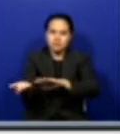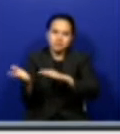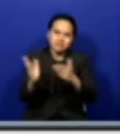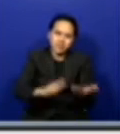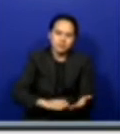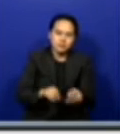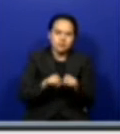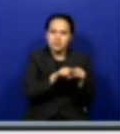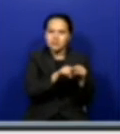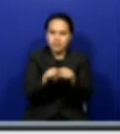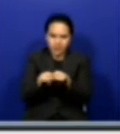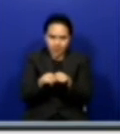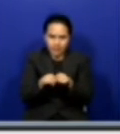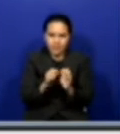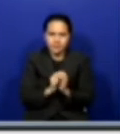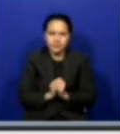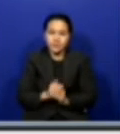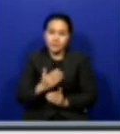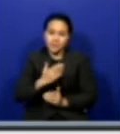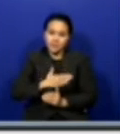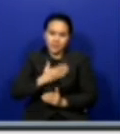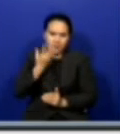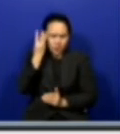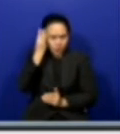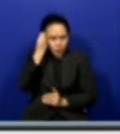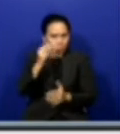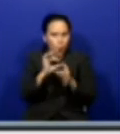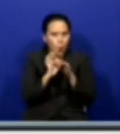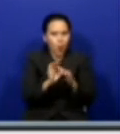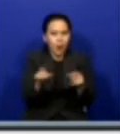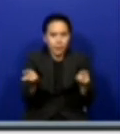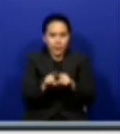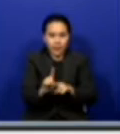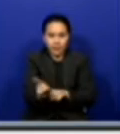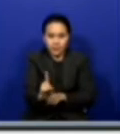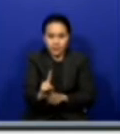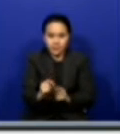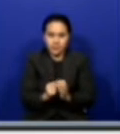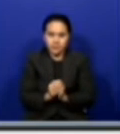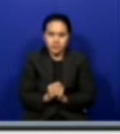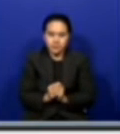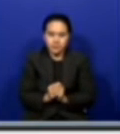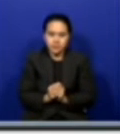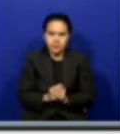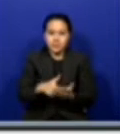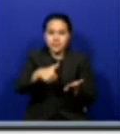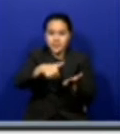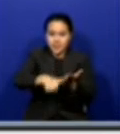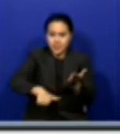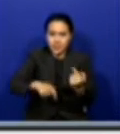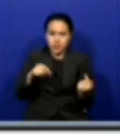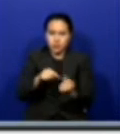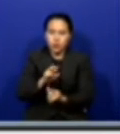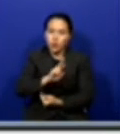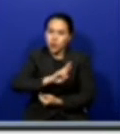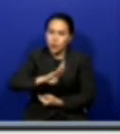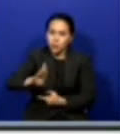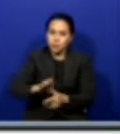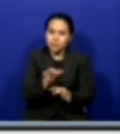ฉันกังวลเพิ่มขึ้นคือสไลด์ถัดมานะคะหนี้เสียในระบบสถาบันการ